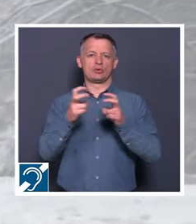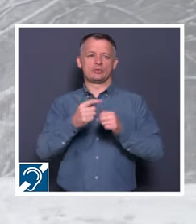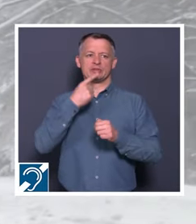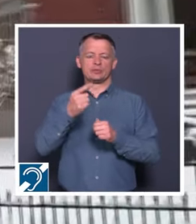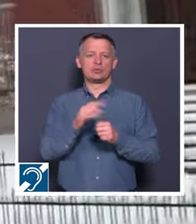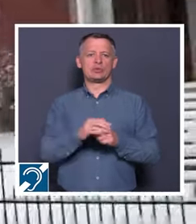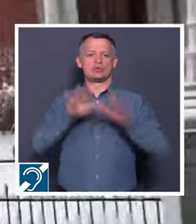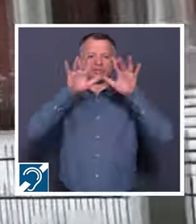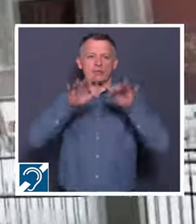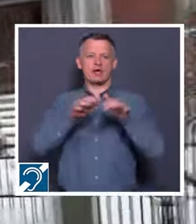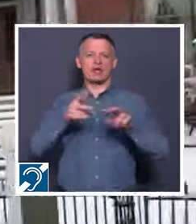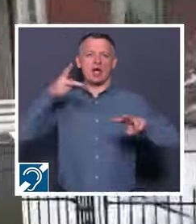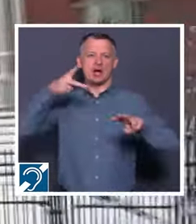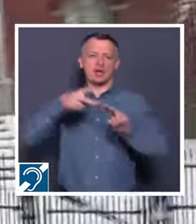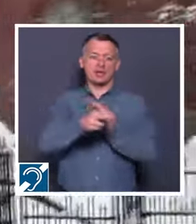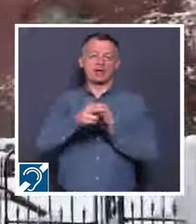liniile electrice.